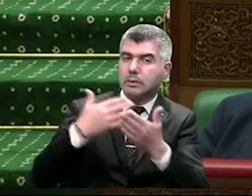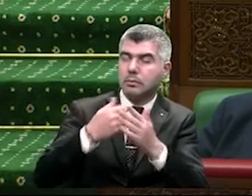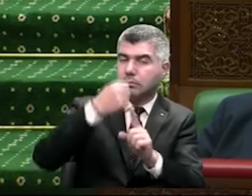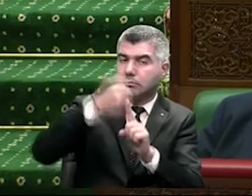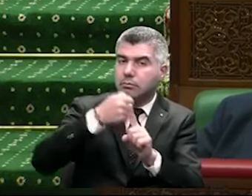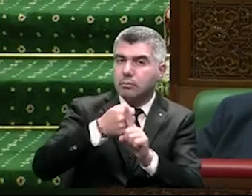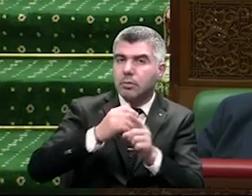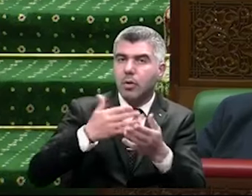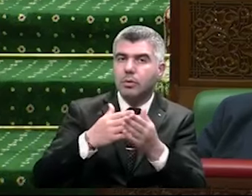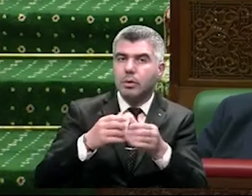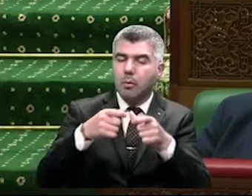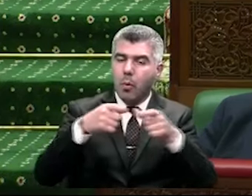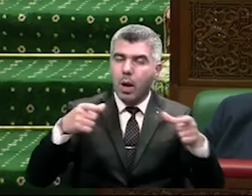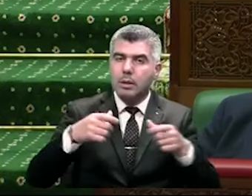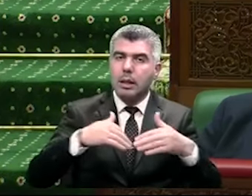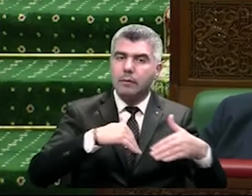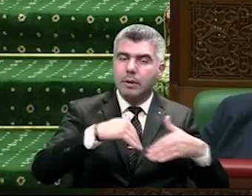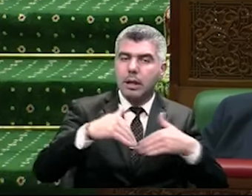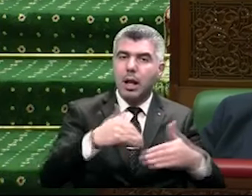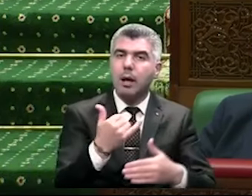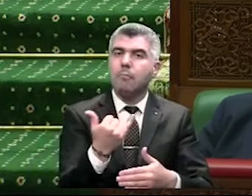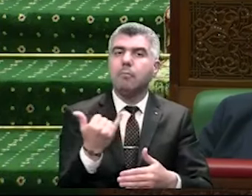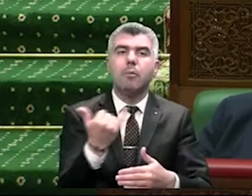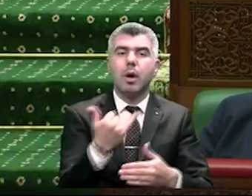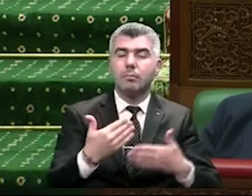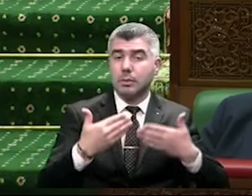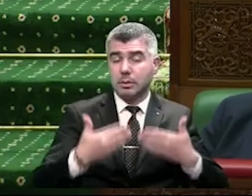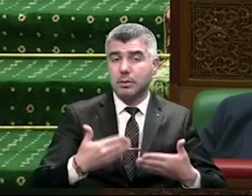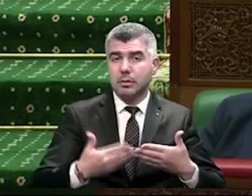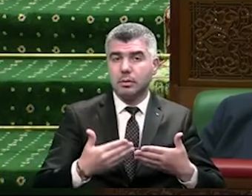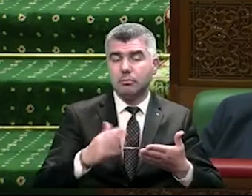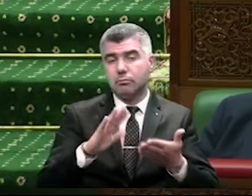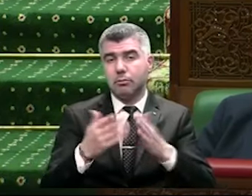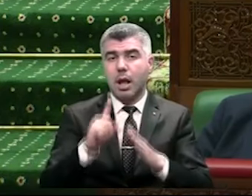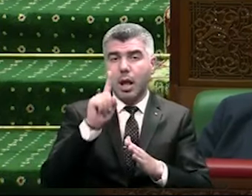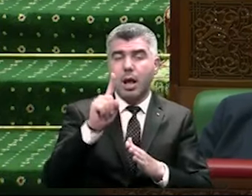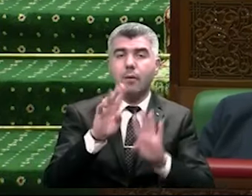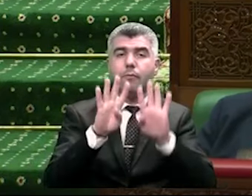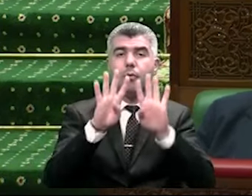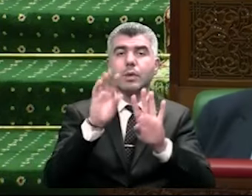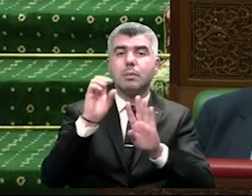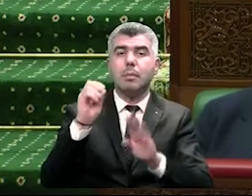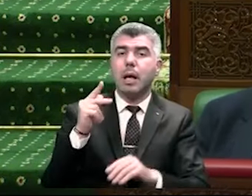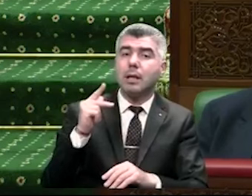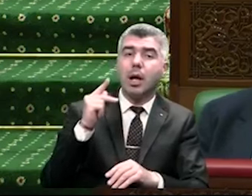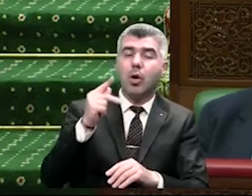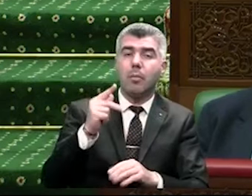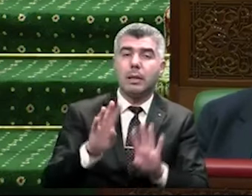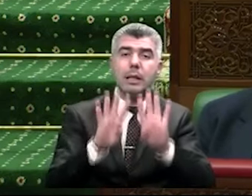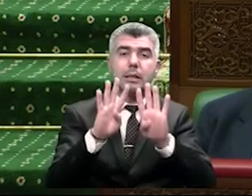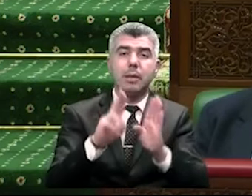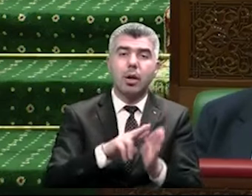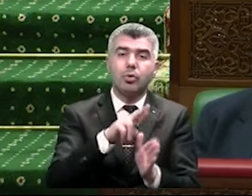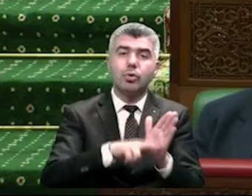تطوير الشبكه الطرقيه مهمه حيث نتوفر حاليا على ما يناهز 1800 ر تغطي ثماني جهات وكلنا